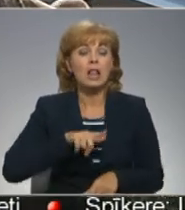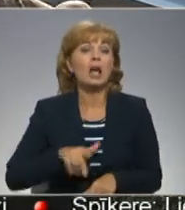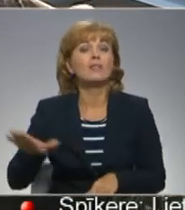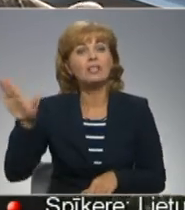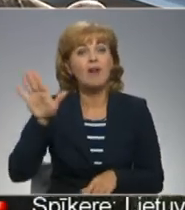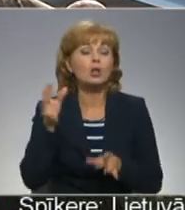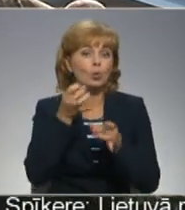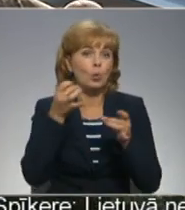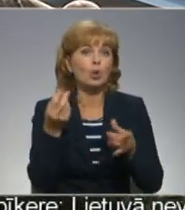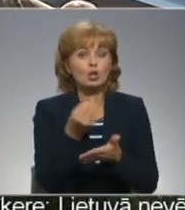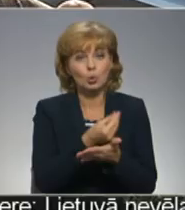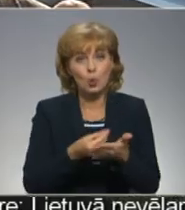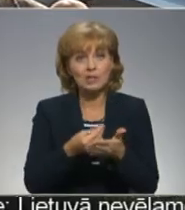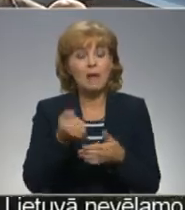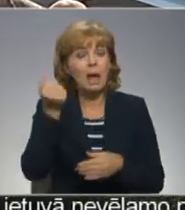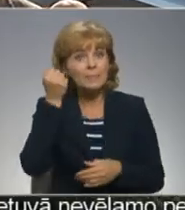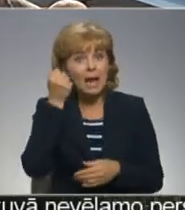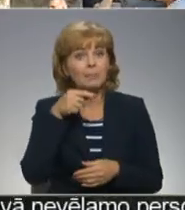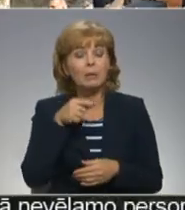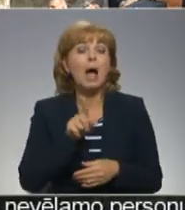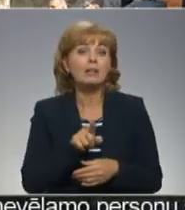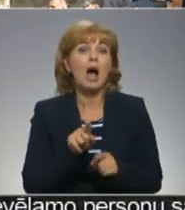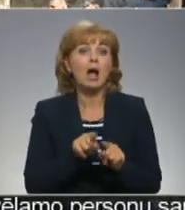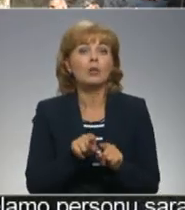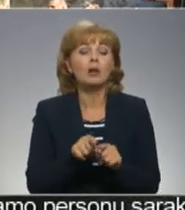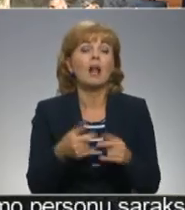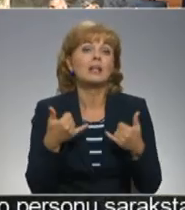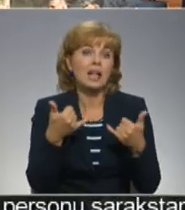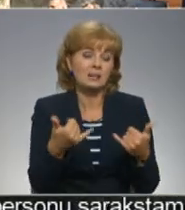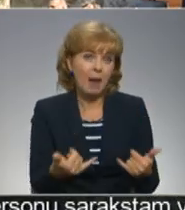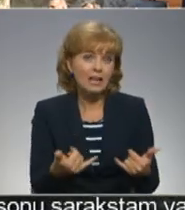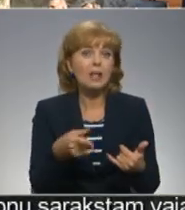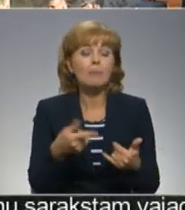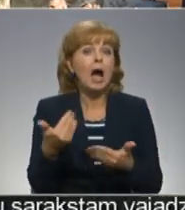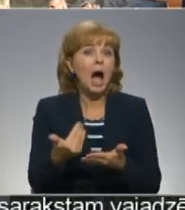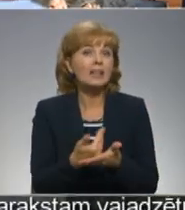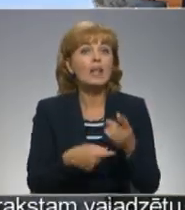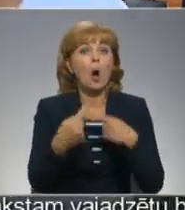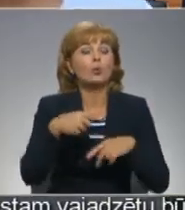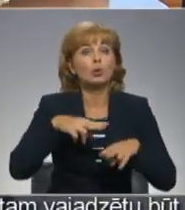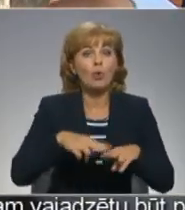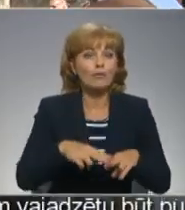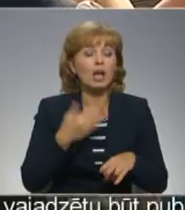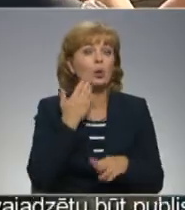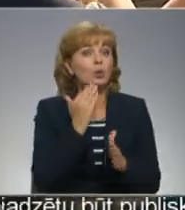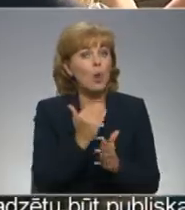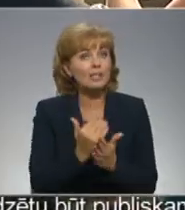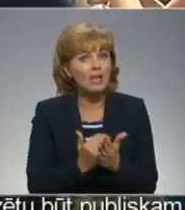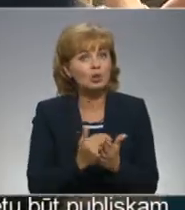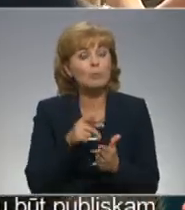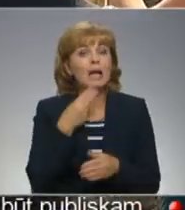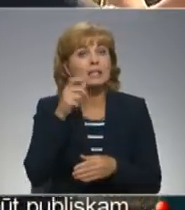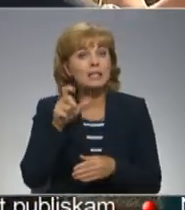valsts kultūras nozīmes piemineklis un līdz ar to mēs viņu kā tādu arī respektējam. Atjaunojot šādu vietu, svarīgs nosacījums saimniekiem bijis, lai tā